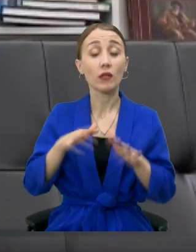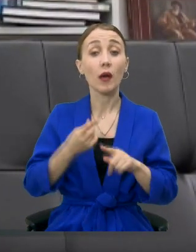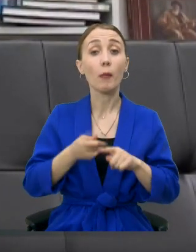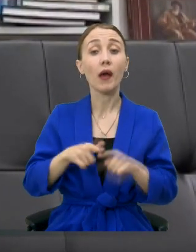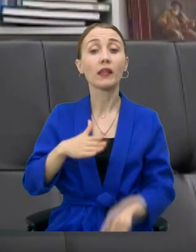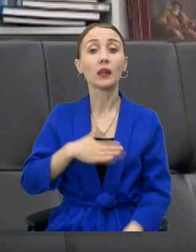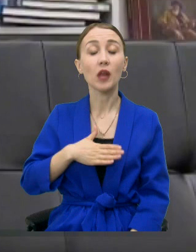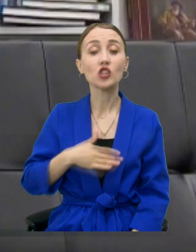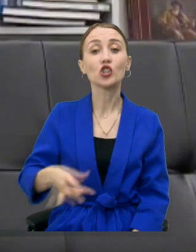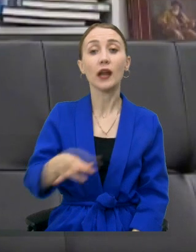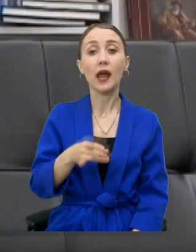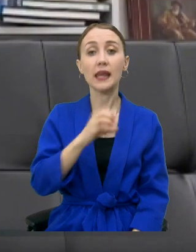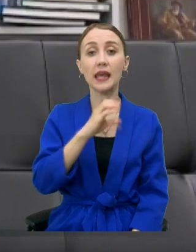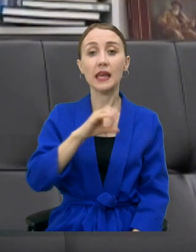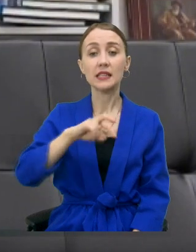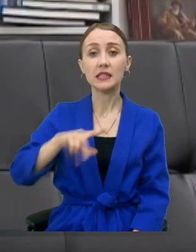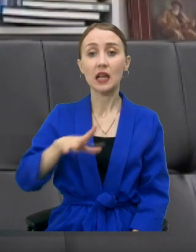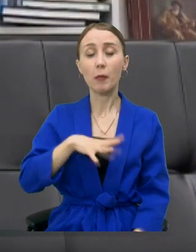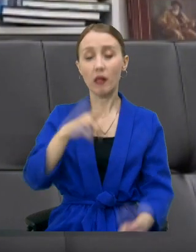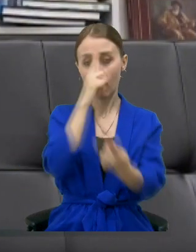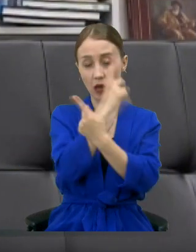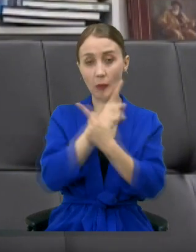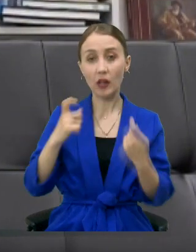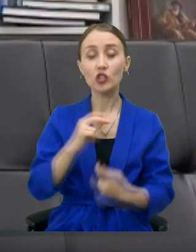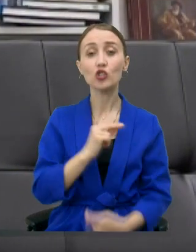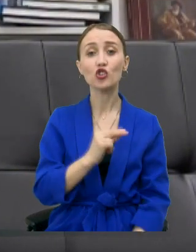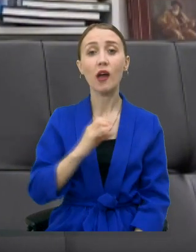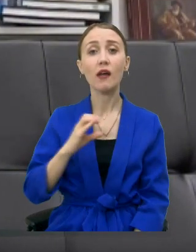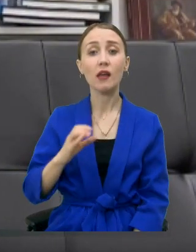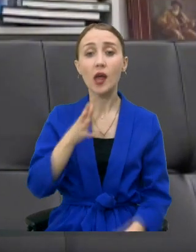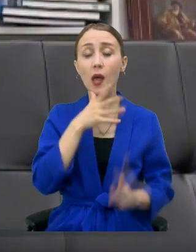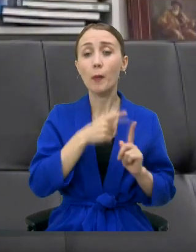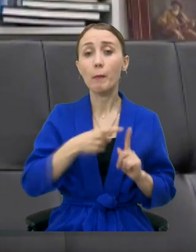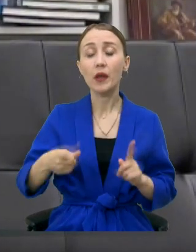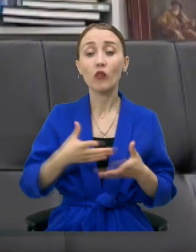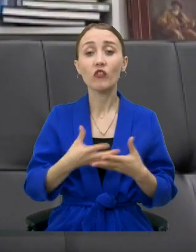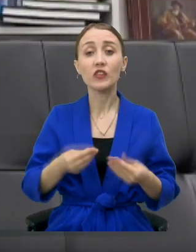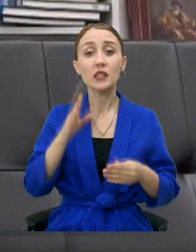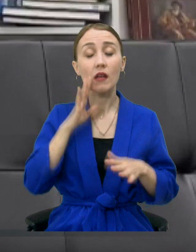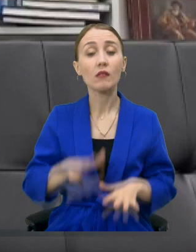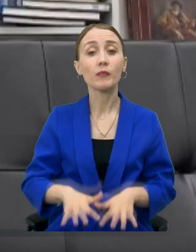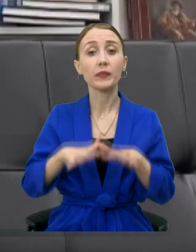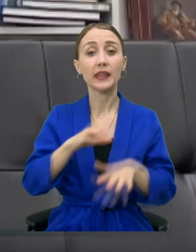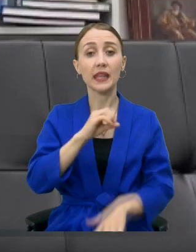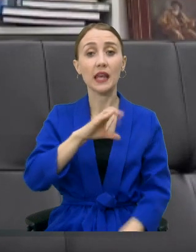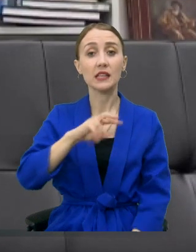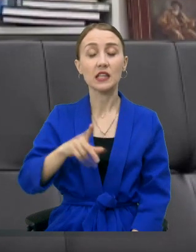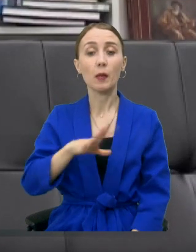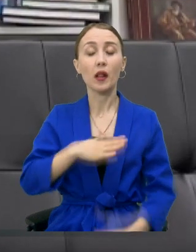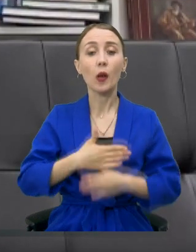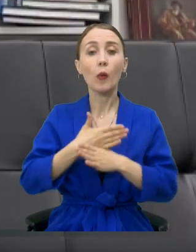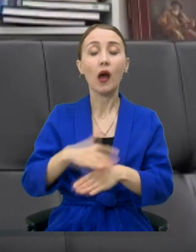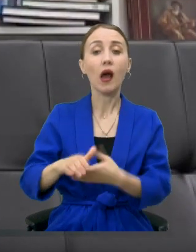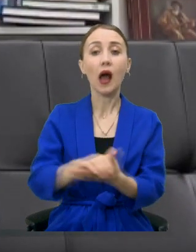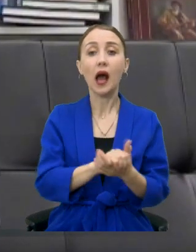нашем Есильском районе был объявлен режим чрезвычайной ситуации. В период весеннего паводка Есильскому району оказали помощь Ассамблея